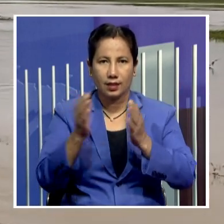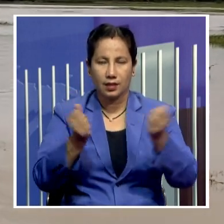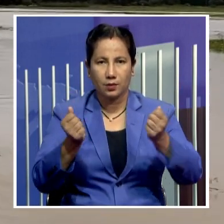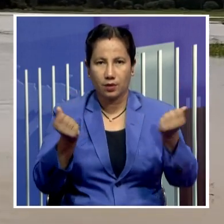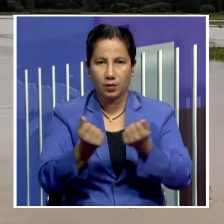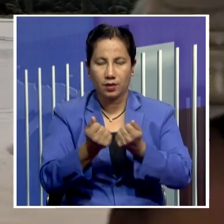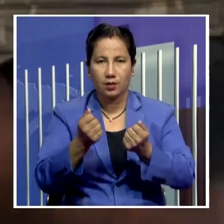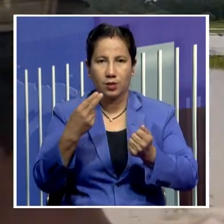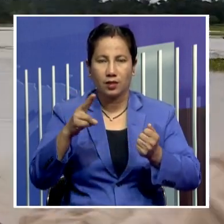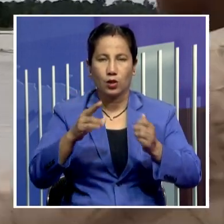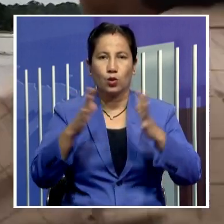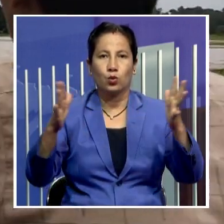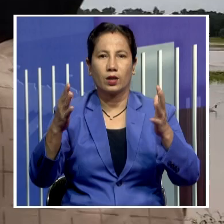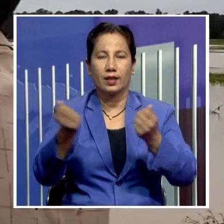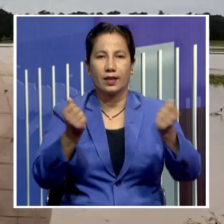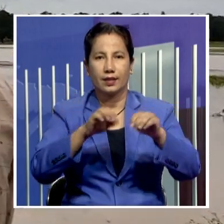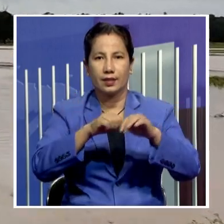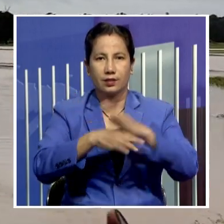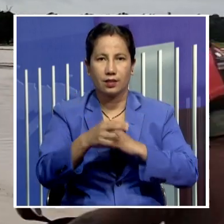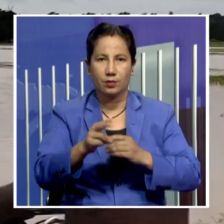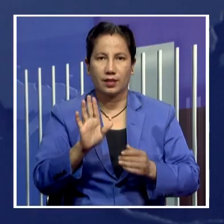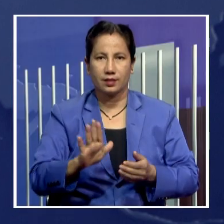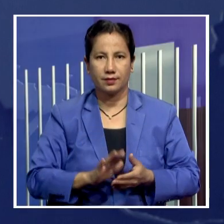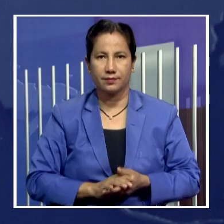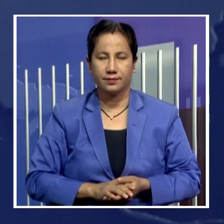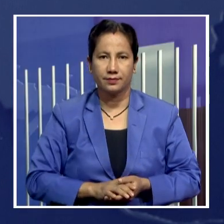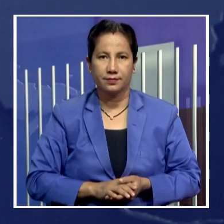ठुला सवारी मात्रै सञ्चालन भएका छन्।